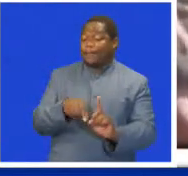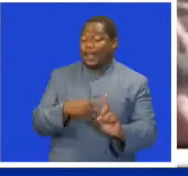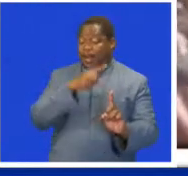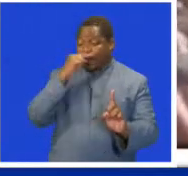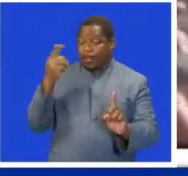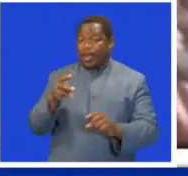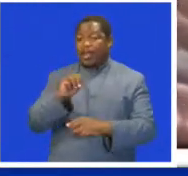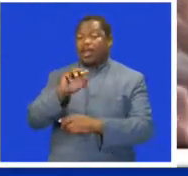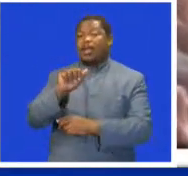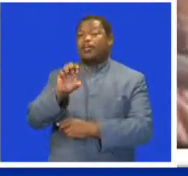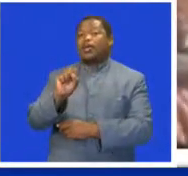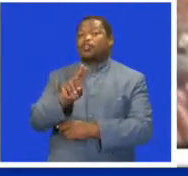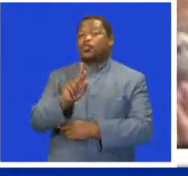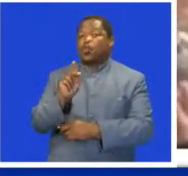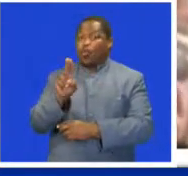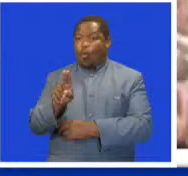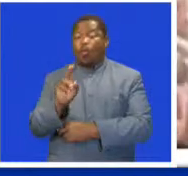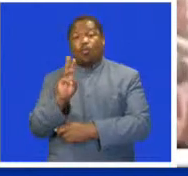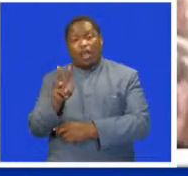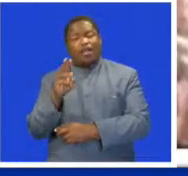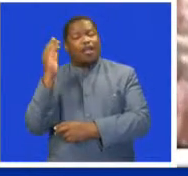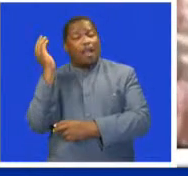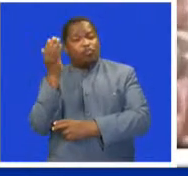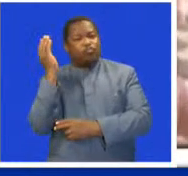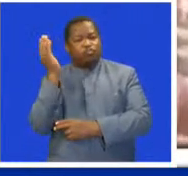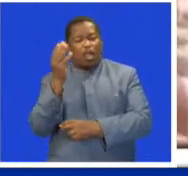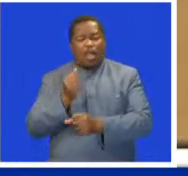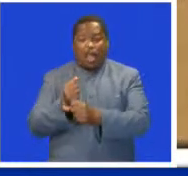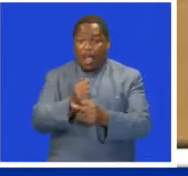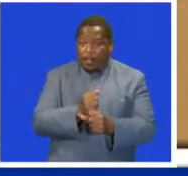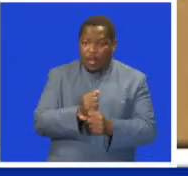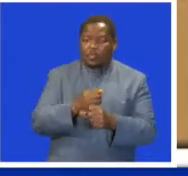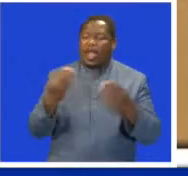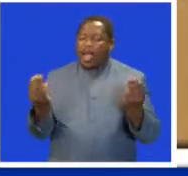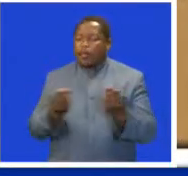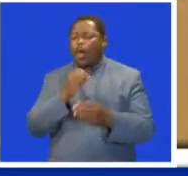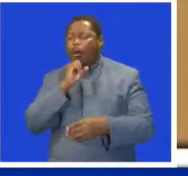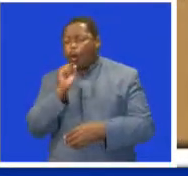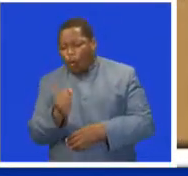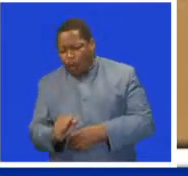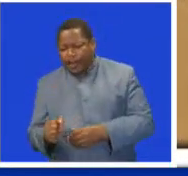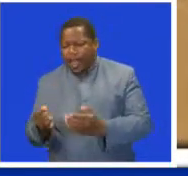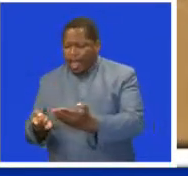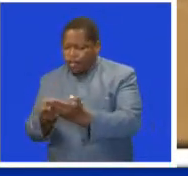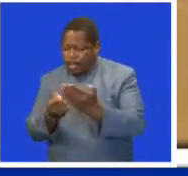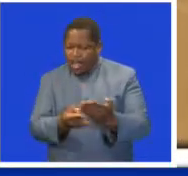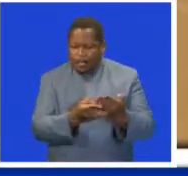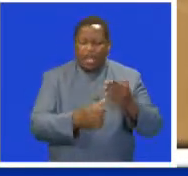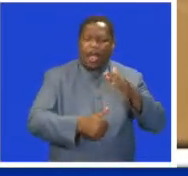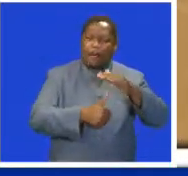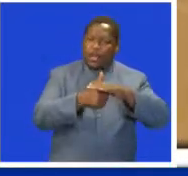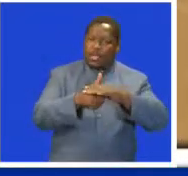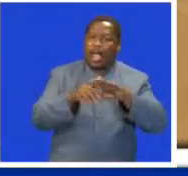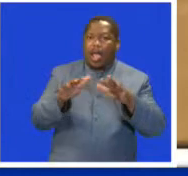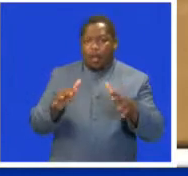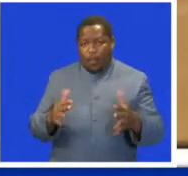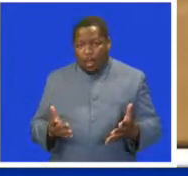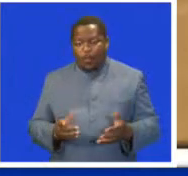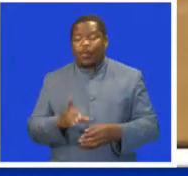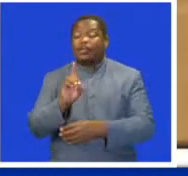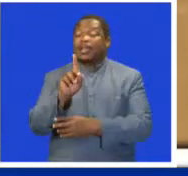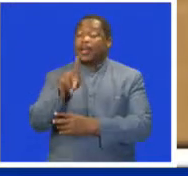kulomsebenzi lona ngenza baye kunakekelwa kwabantu labadzala leke ngumbiko kwembukeleli asitakuthulela wona nakanjani Tindzabeni